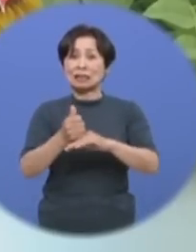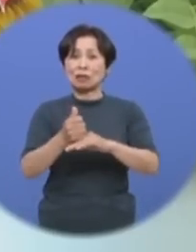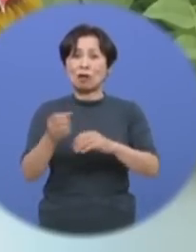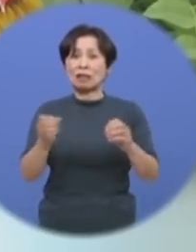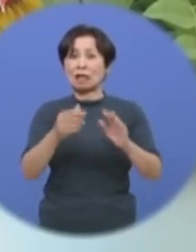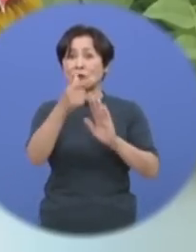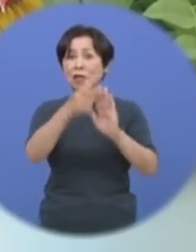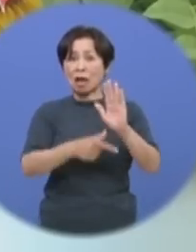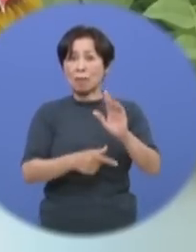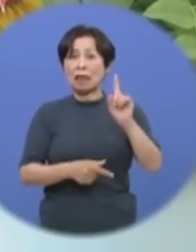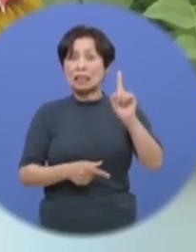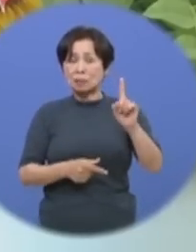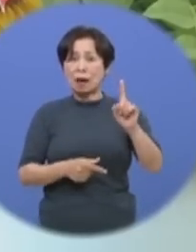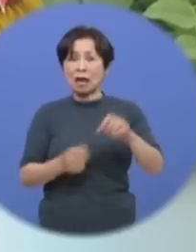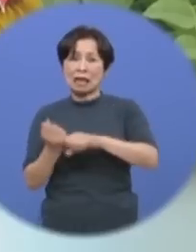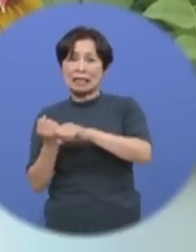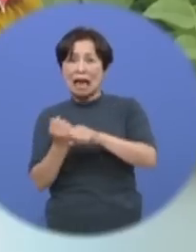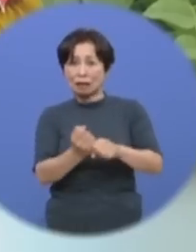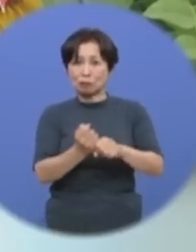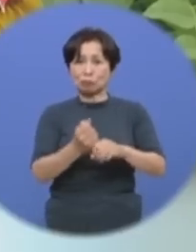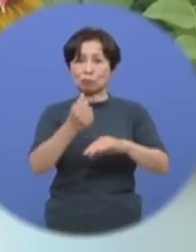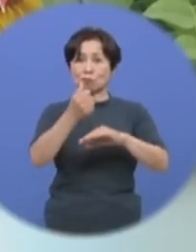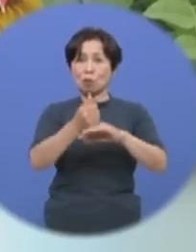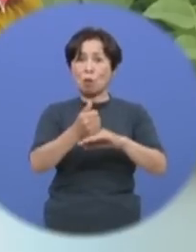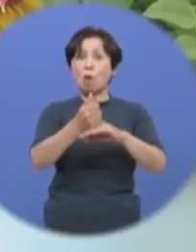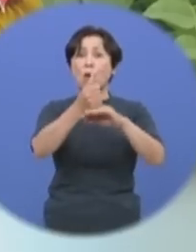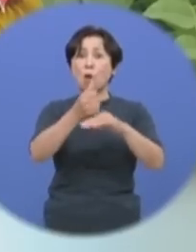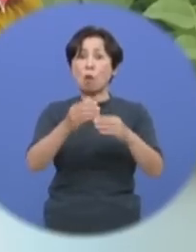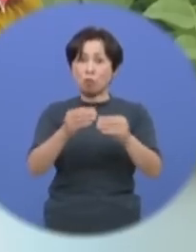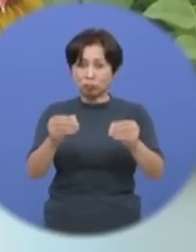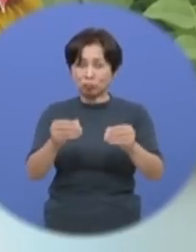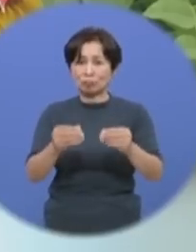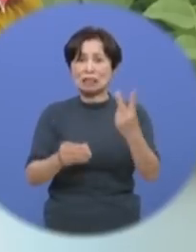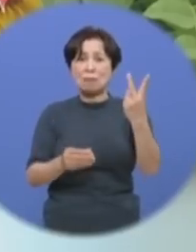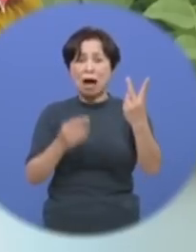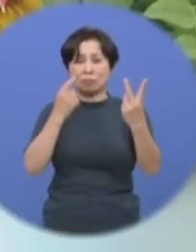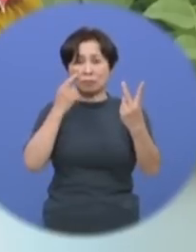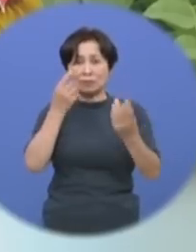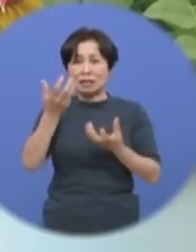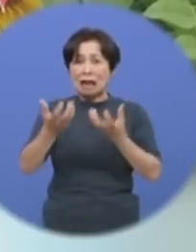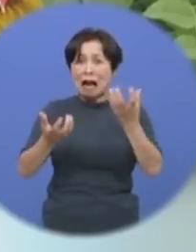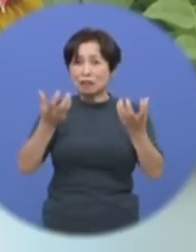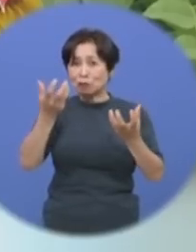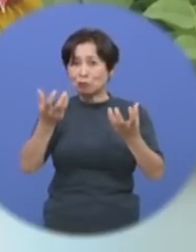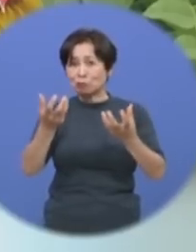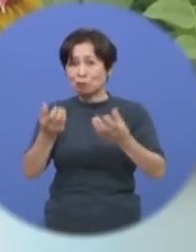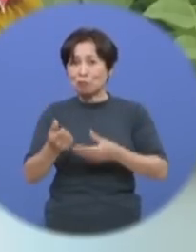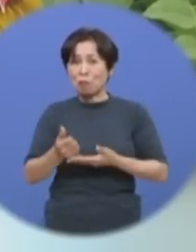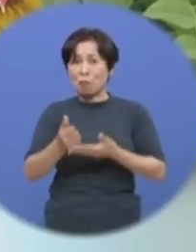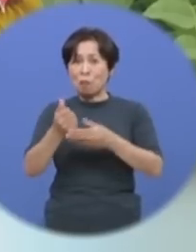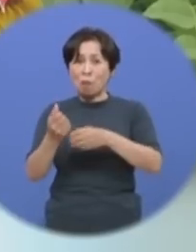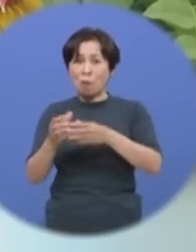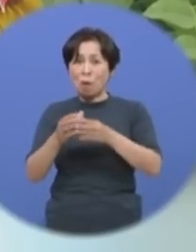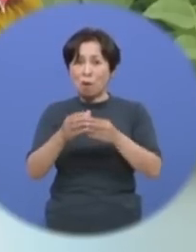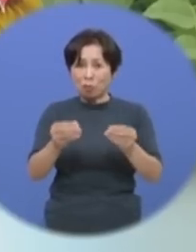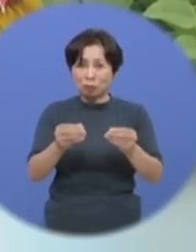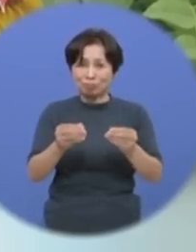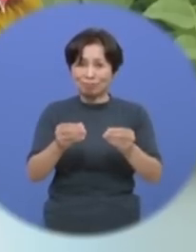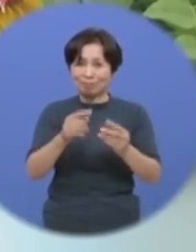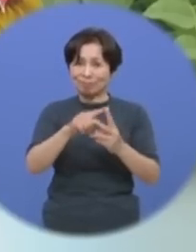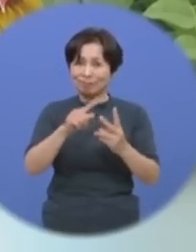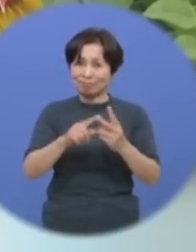テーマは一番野球王国2番果樹王国どちらでしょう